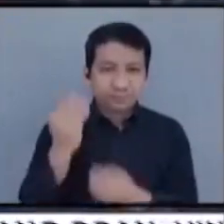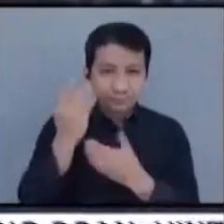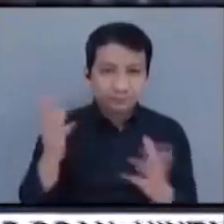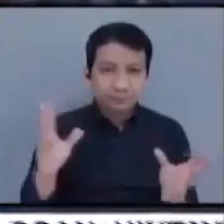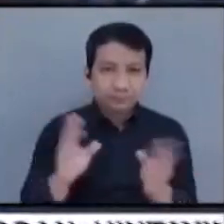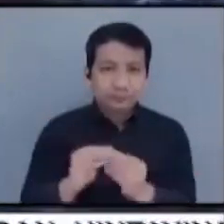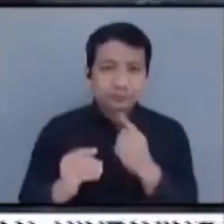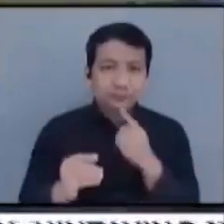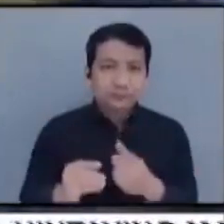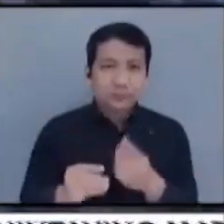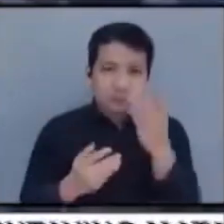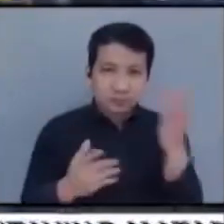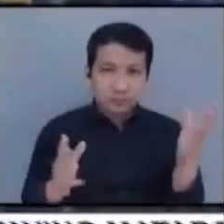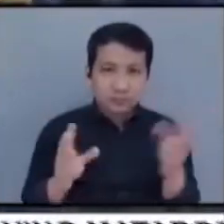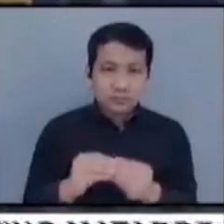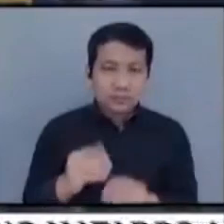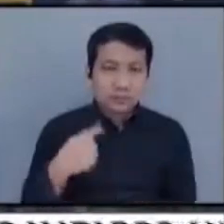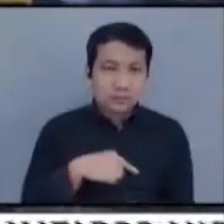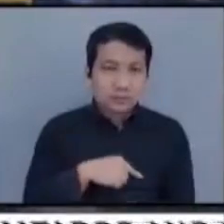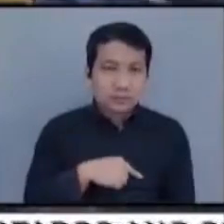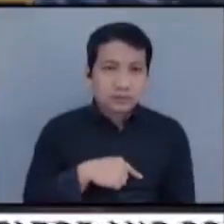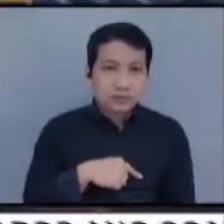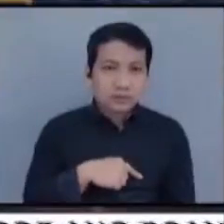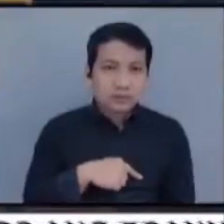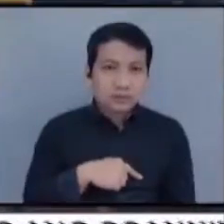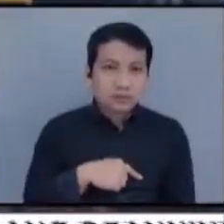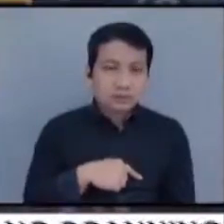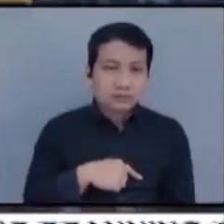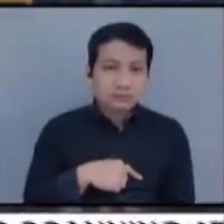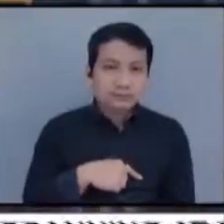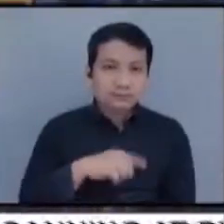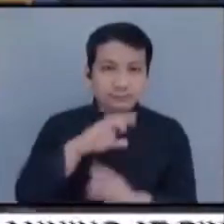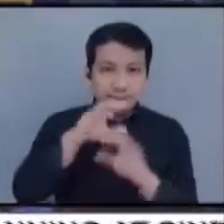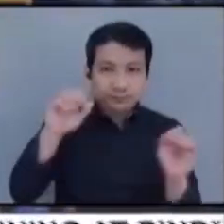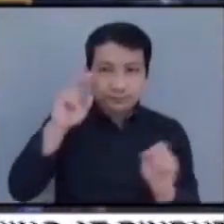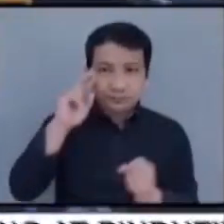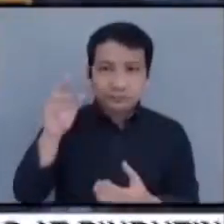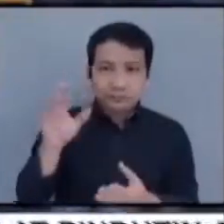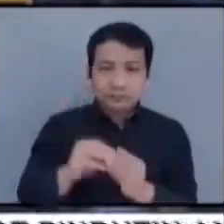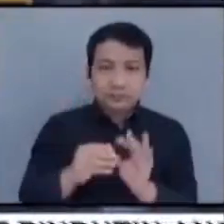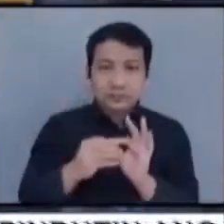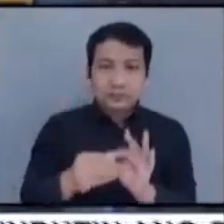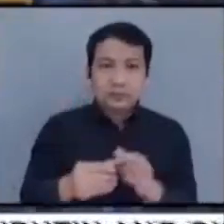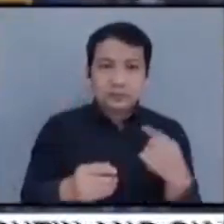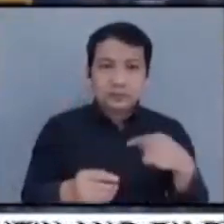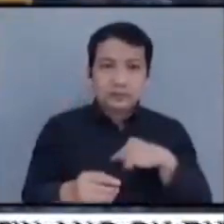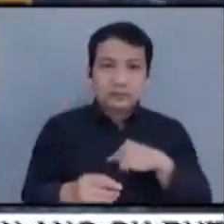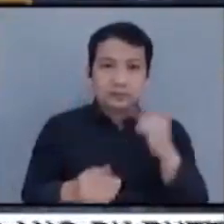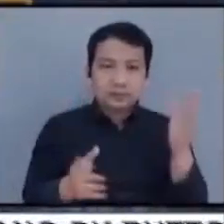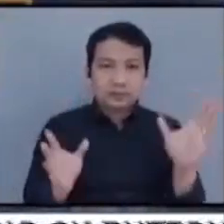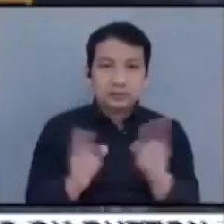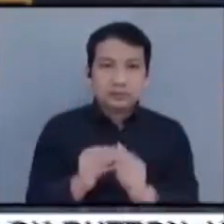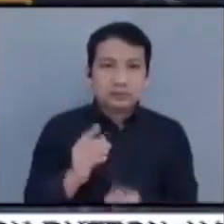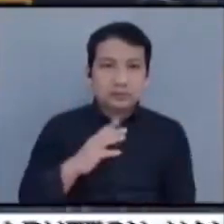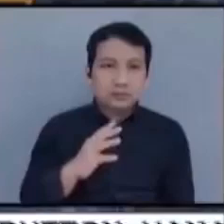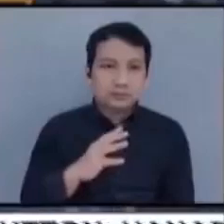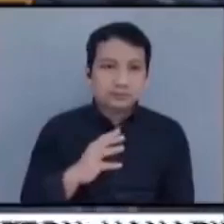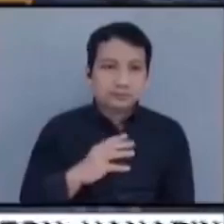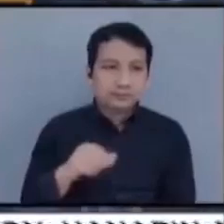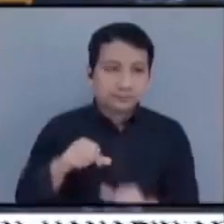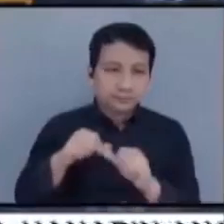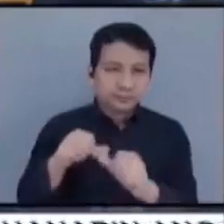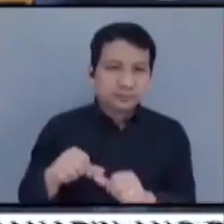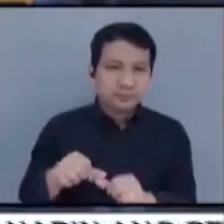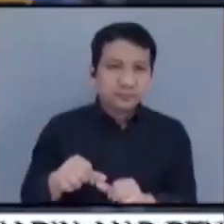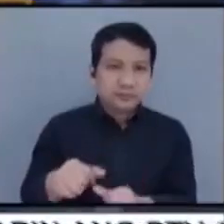ni na Pangulo Ferdinand R. Marcos Jr. at Prime Minister Christopher Luxon. Issue sa South China Sea, napag-usapan